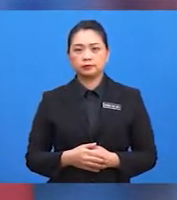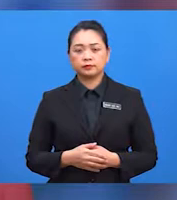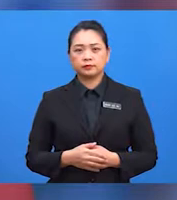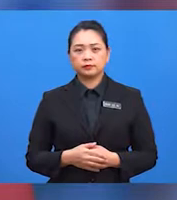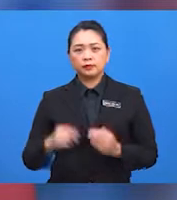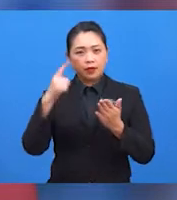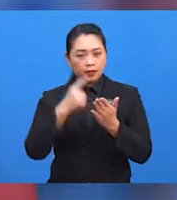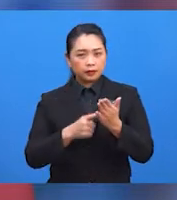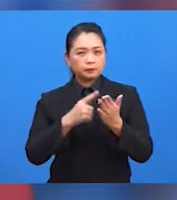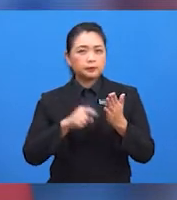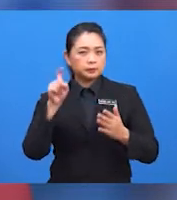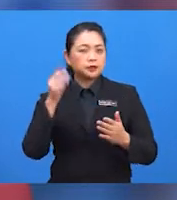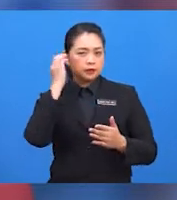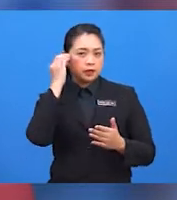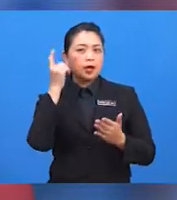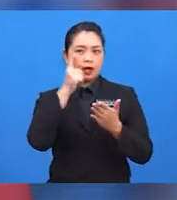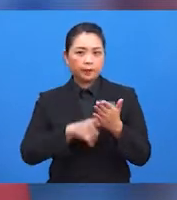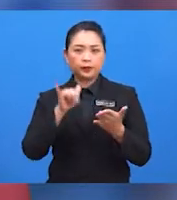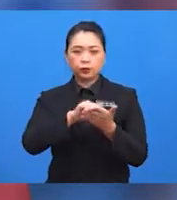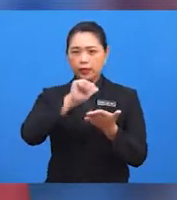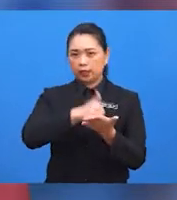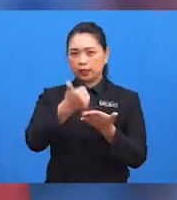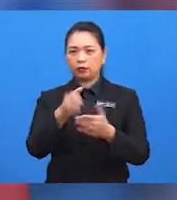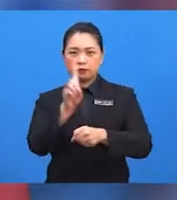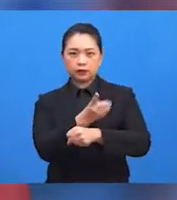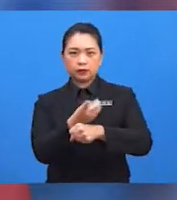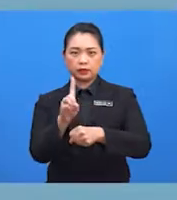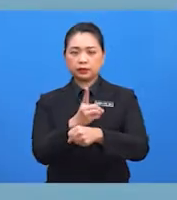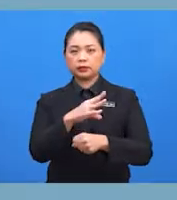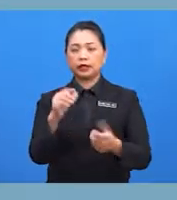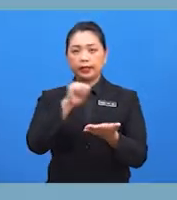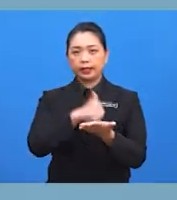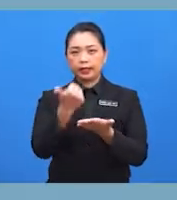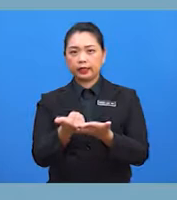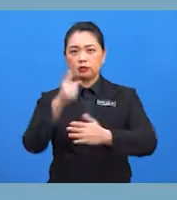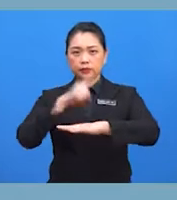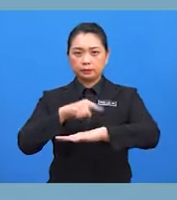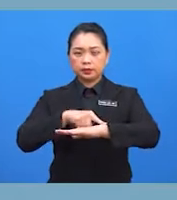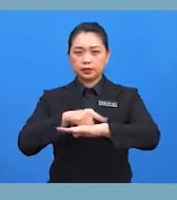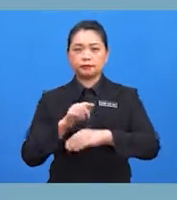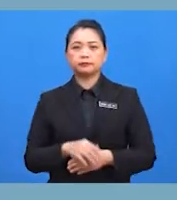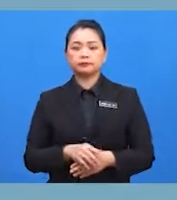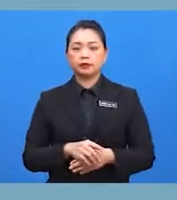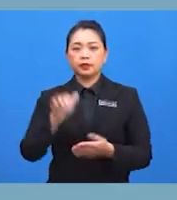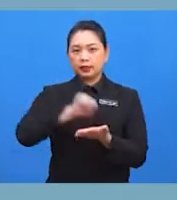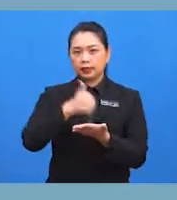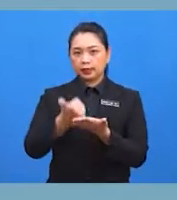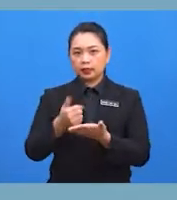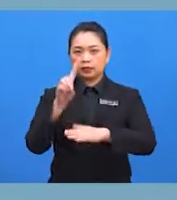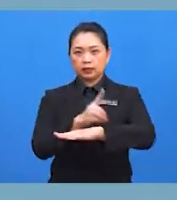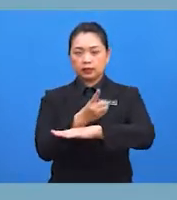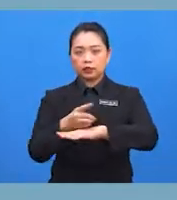yang dimaksudkan dengan akaun dagangan dan akaun semasa. Akaun dagangan adalah untuk